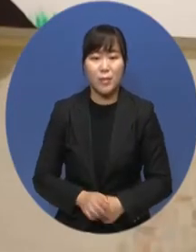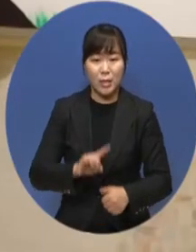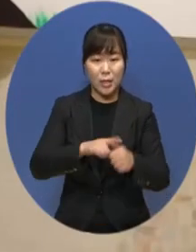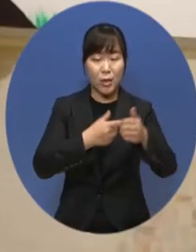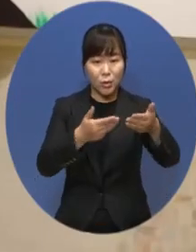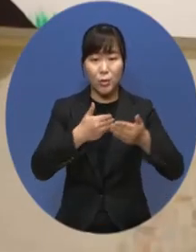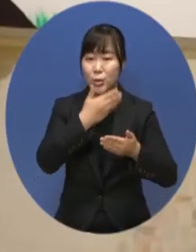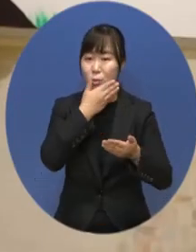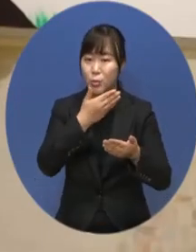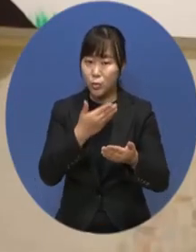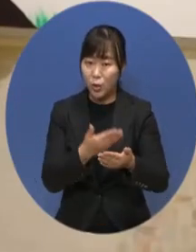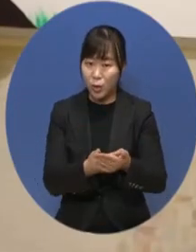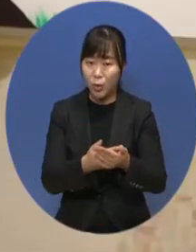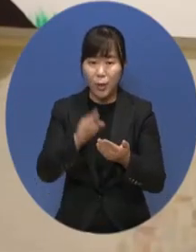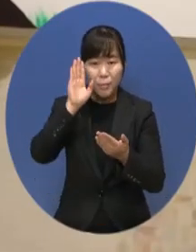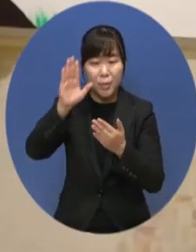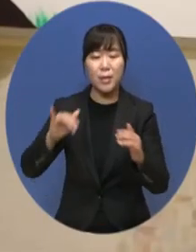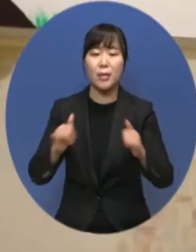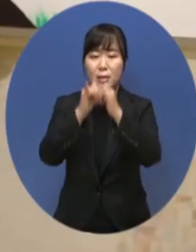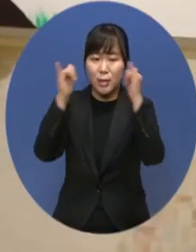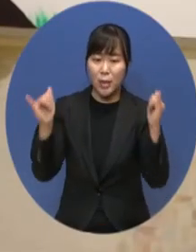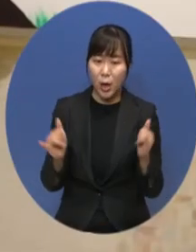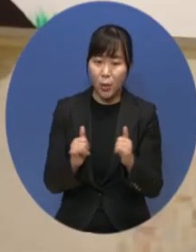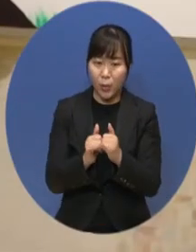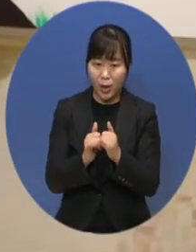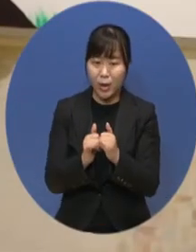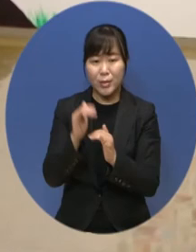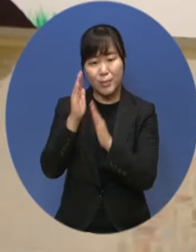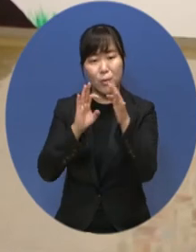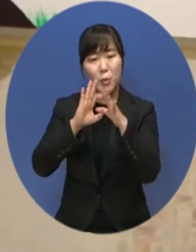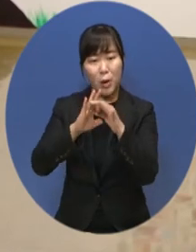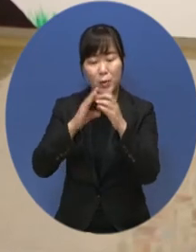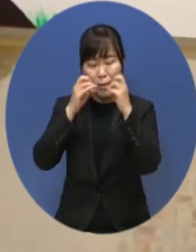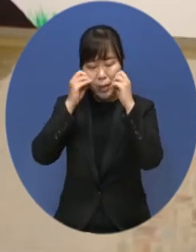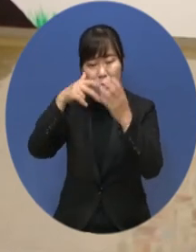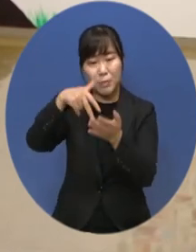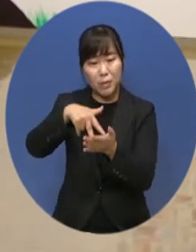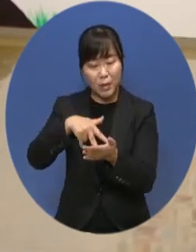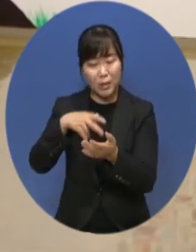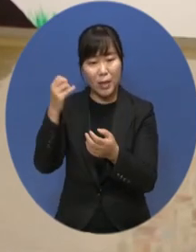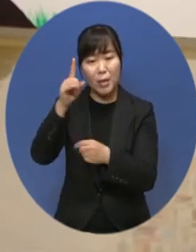자연이 주는 소중함과 미래 사회의 식물에 대한 새로운 관점을